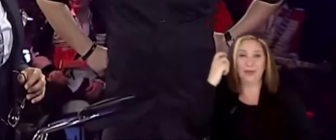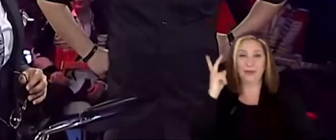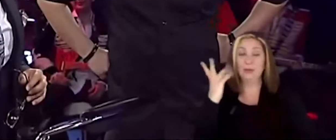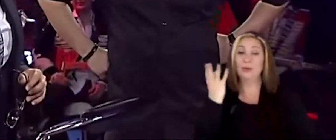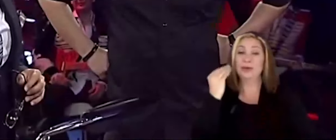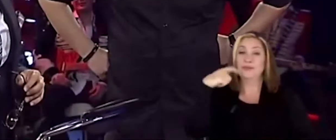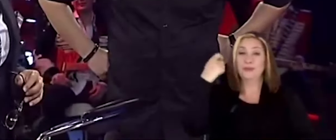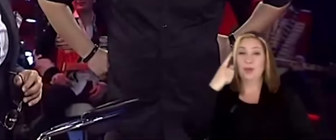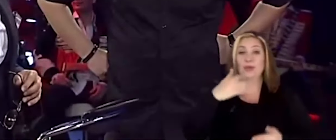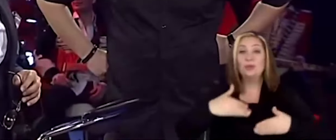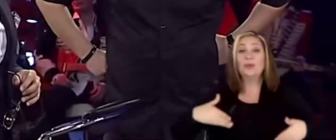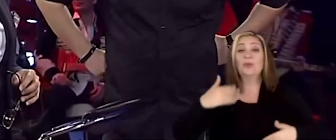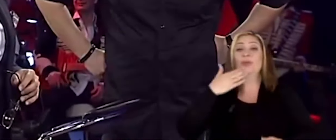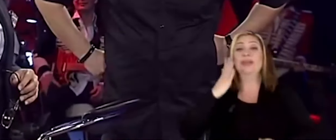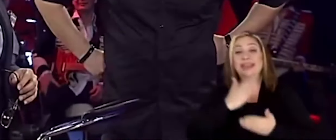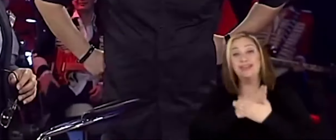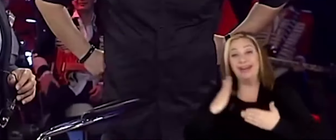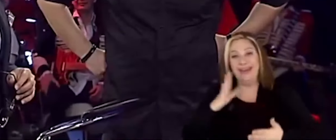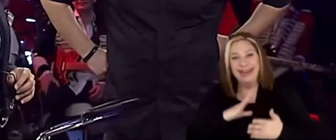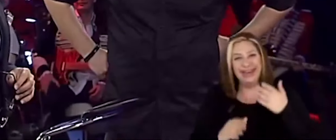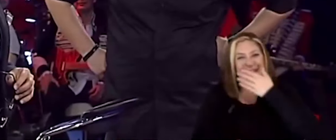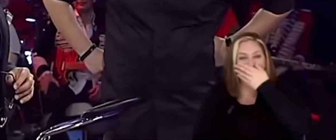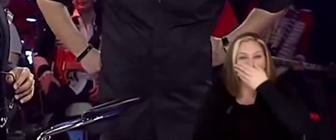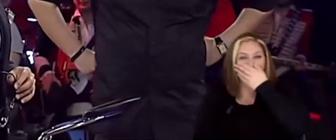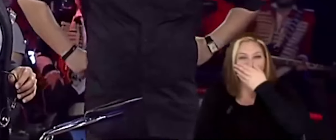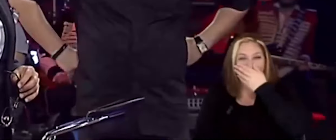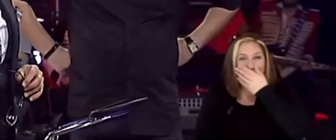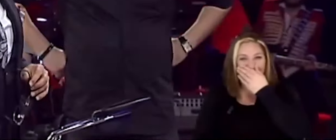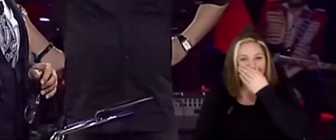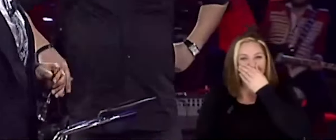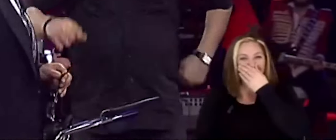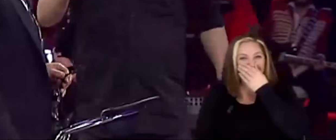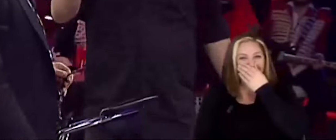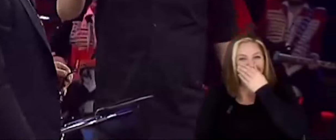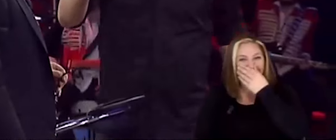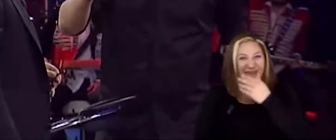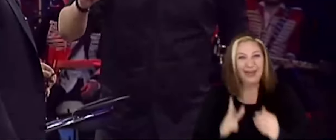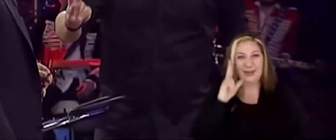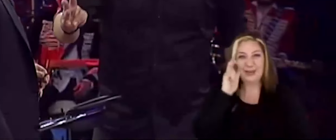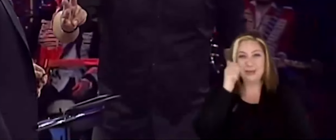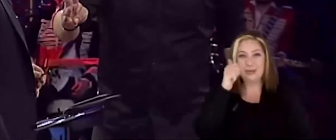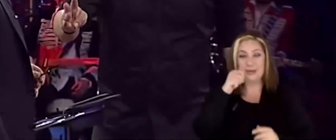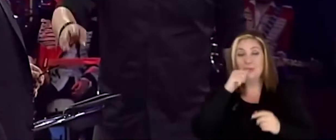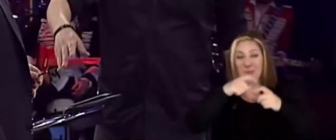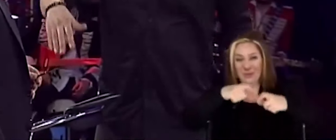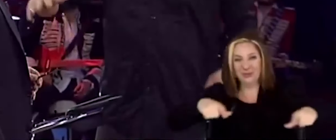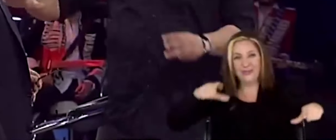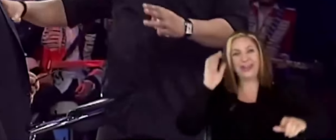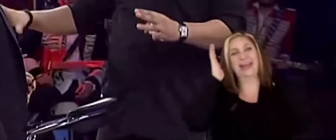güzel bir film. Orada bir tek donum yok aslında. Daha devamı da var. Nasıl yani ya? Üç gün küvette yattım.